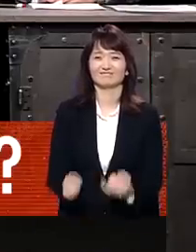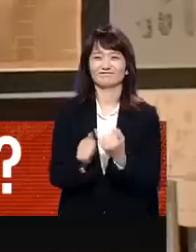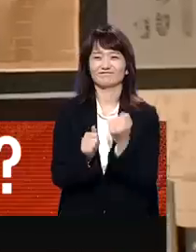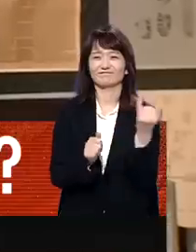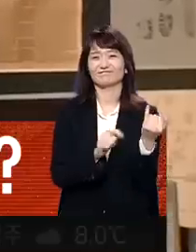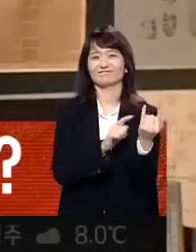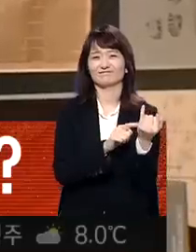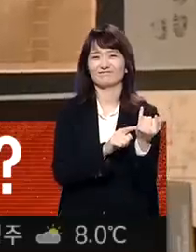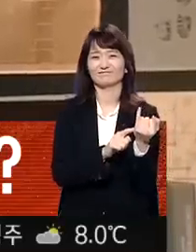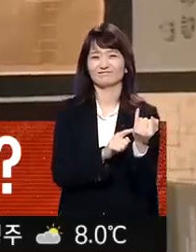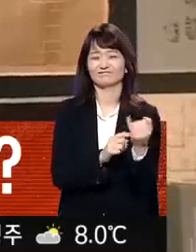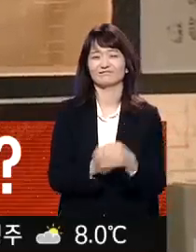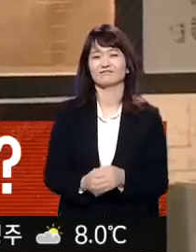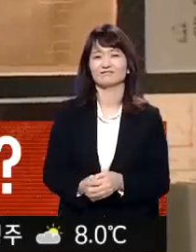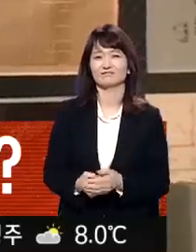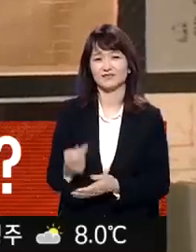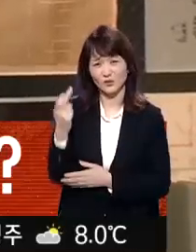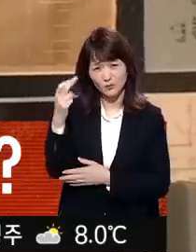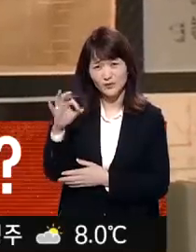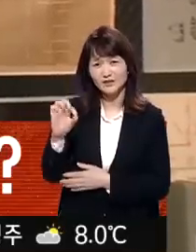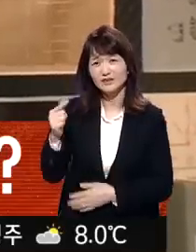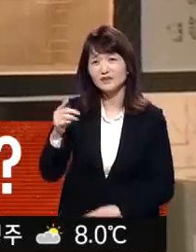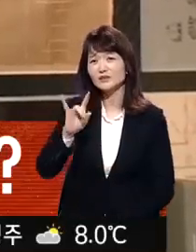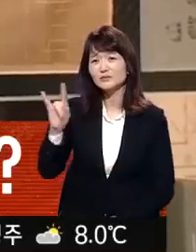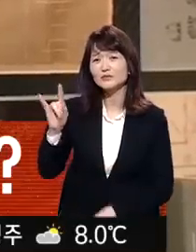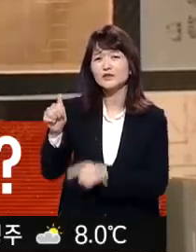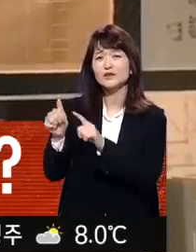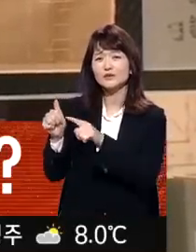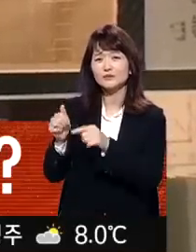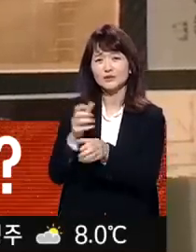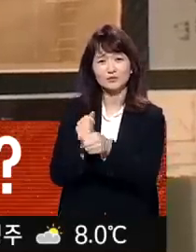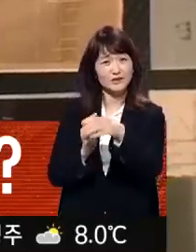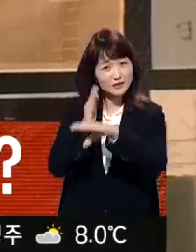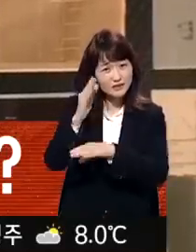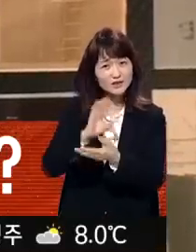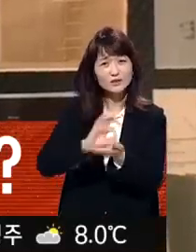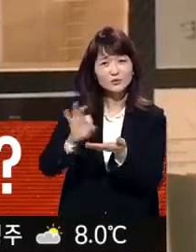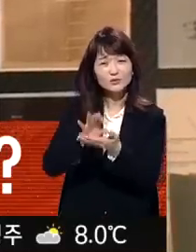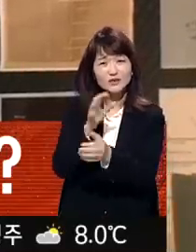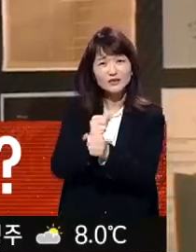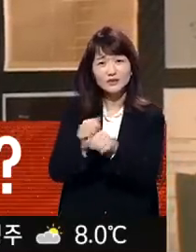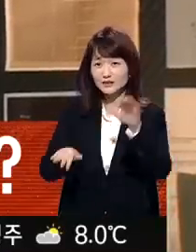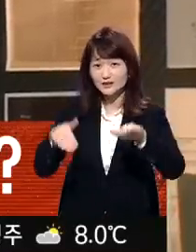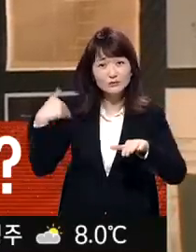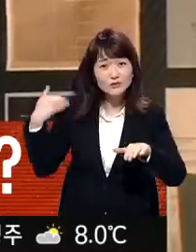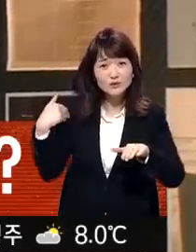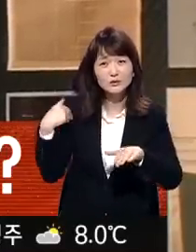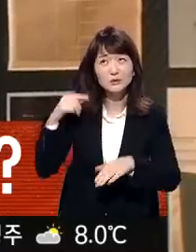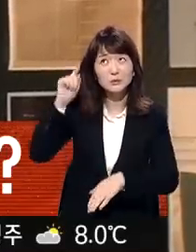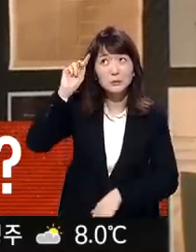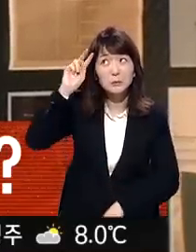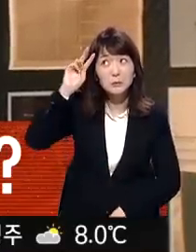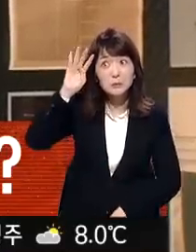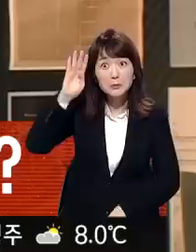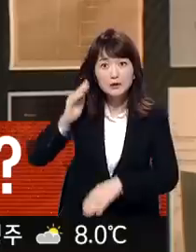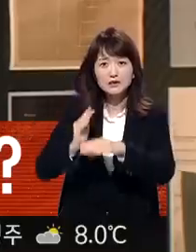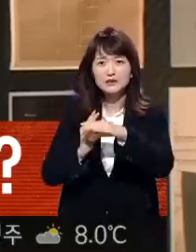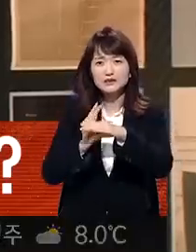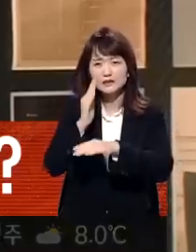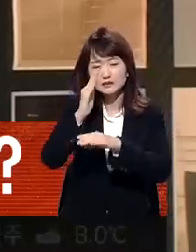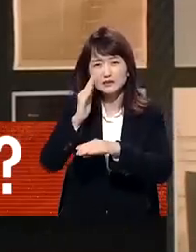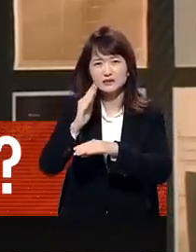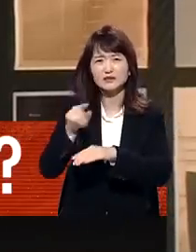아내입니다. 오빠, 은배 오빠, 유통기한이랑 소비기한 차이도 몰라? 고작 며칠 지난 거 갖고 뭘 그렇게 엄살을